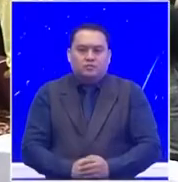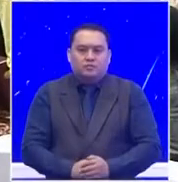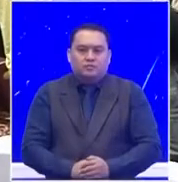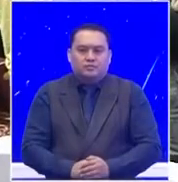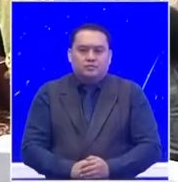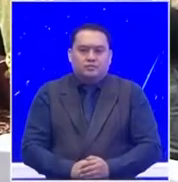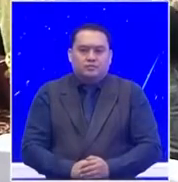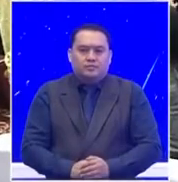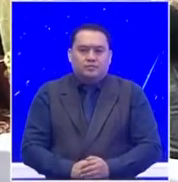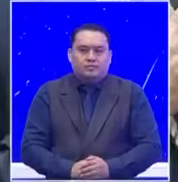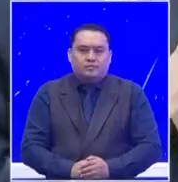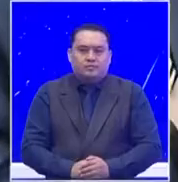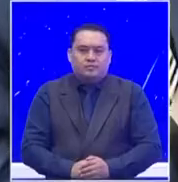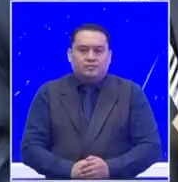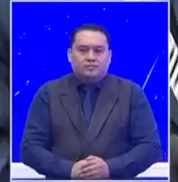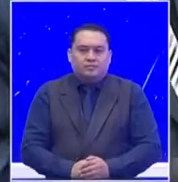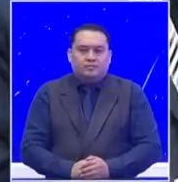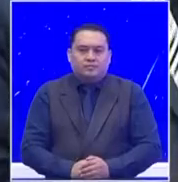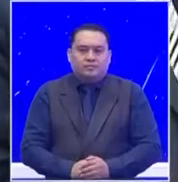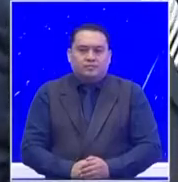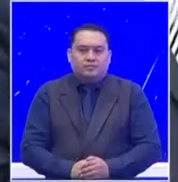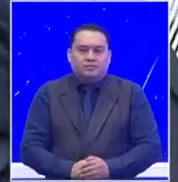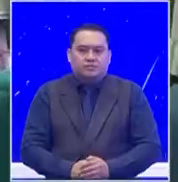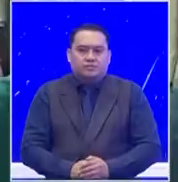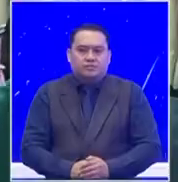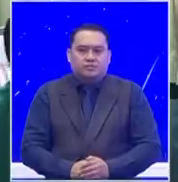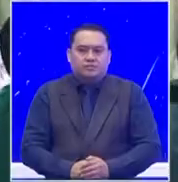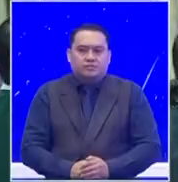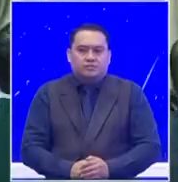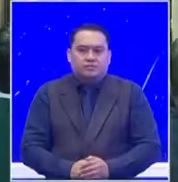бис. Айнур Мейерханова, Абзал Нусипов, телеканал Жетысу, Талдыкурган.